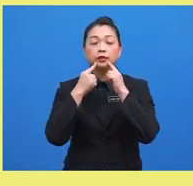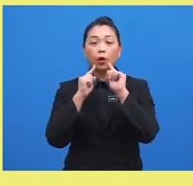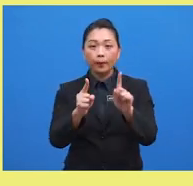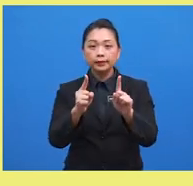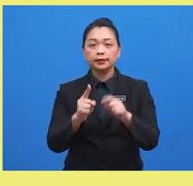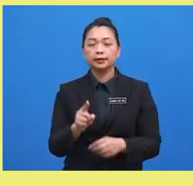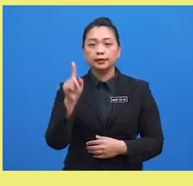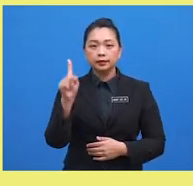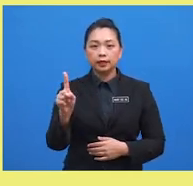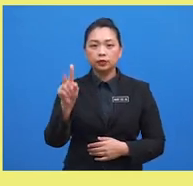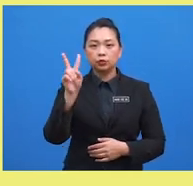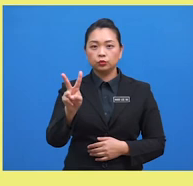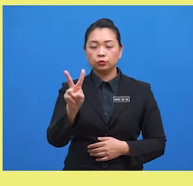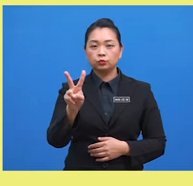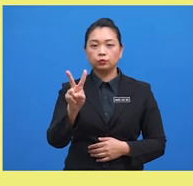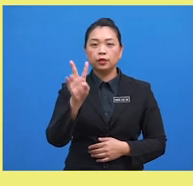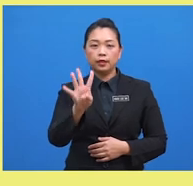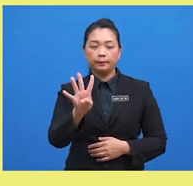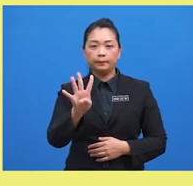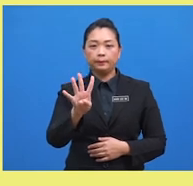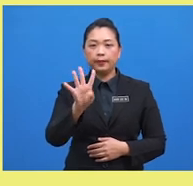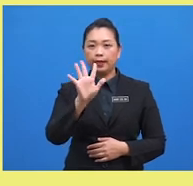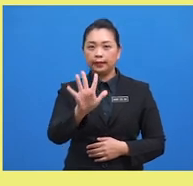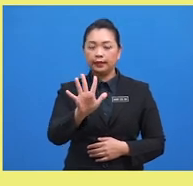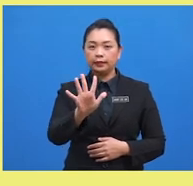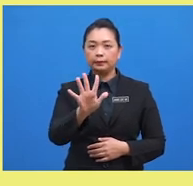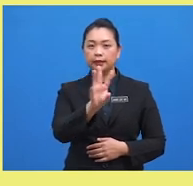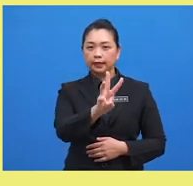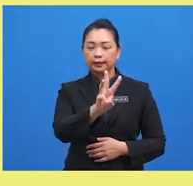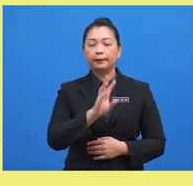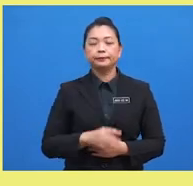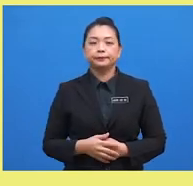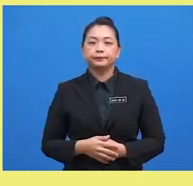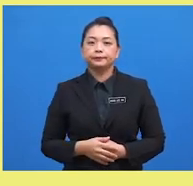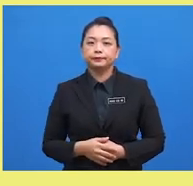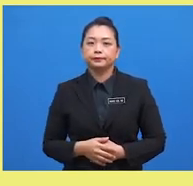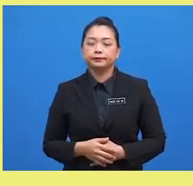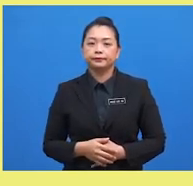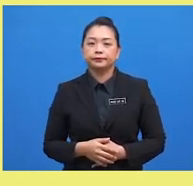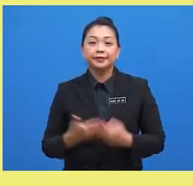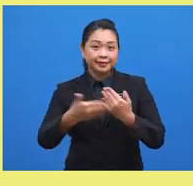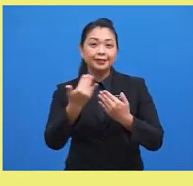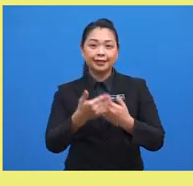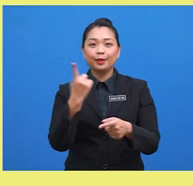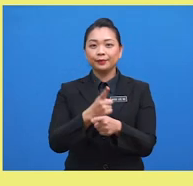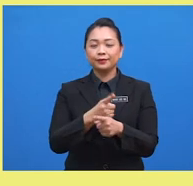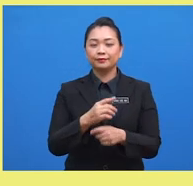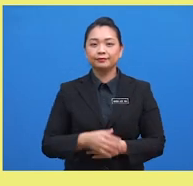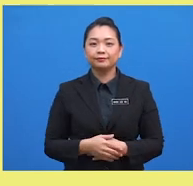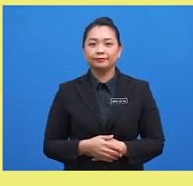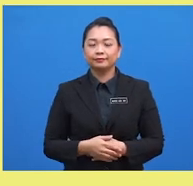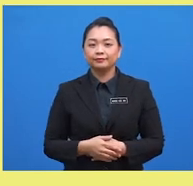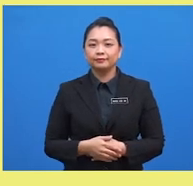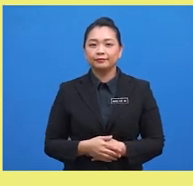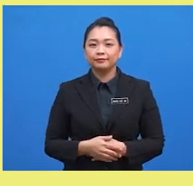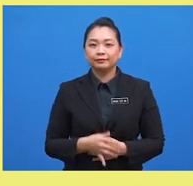Dan jawapannya ialah 1, 2, 4, 5, 6. Senang kan?